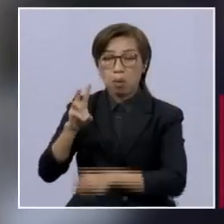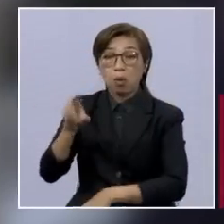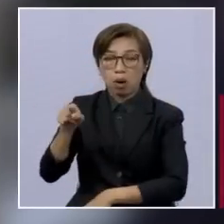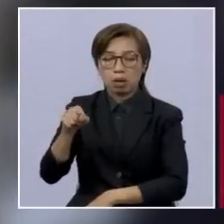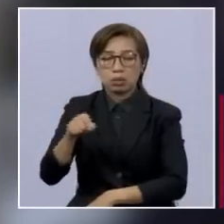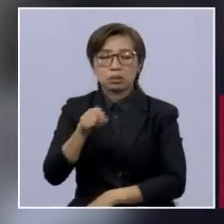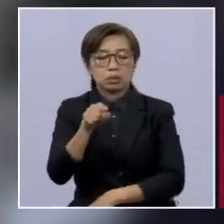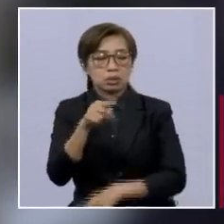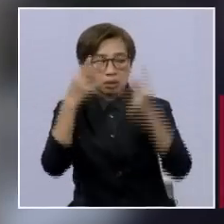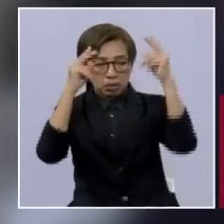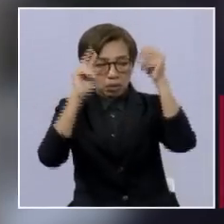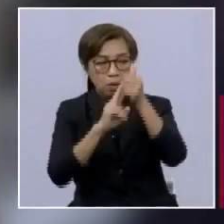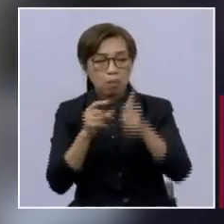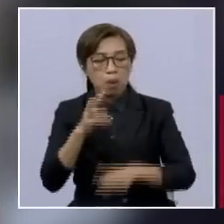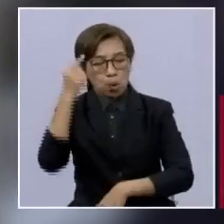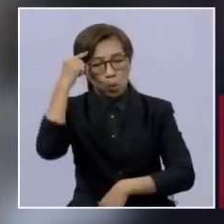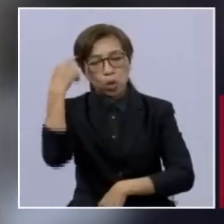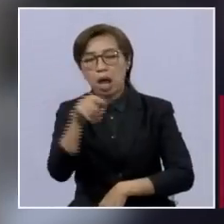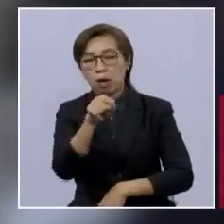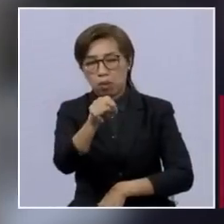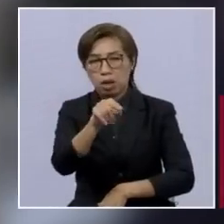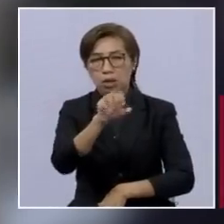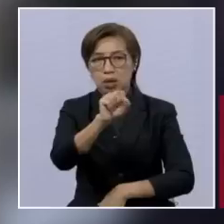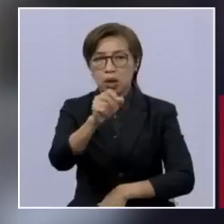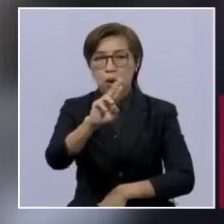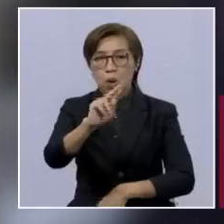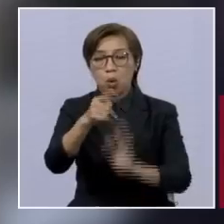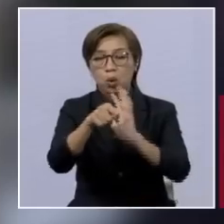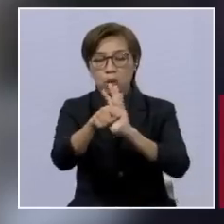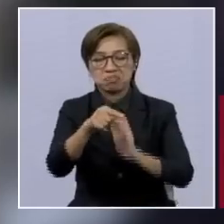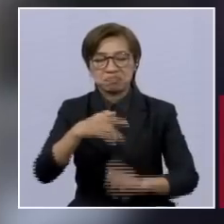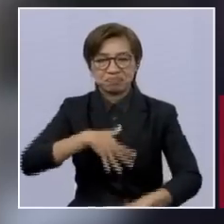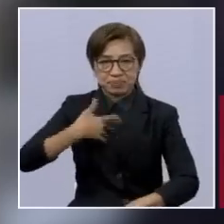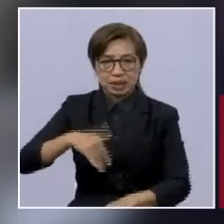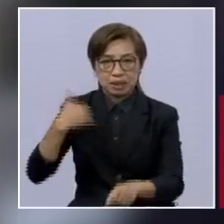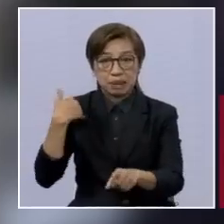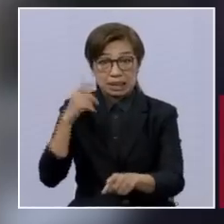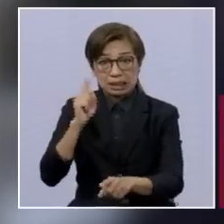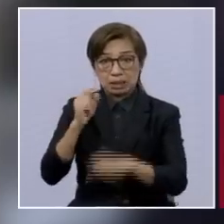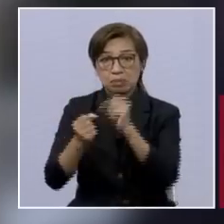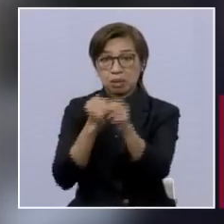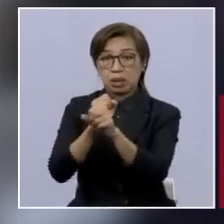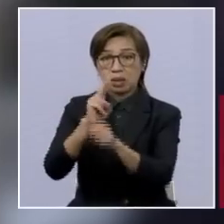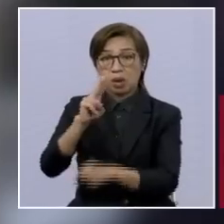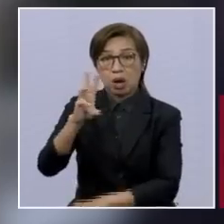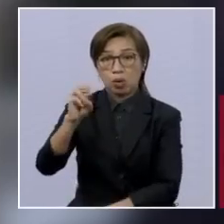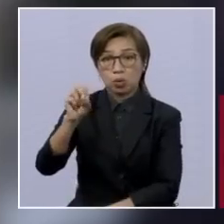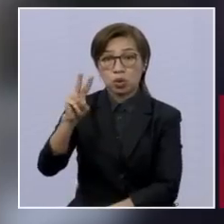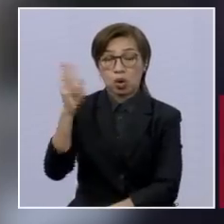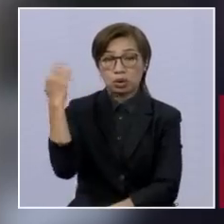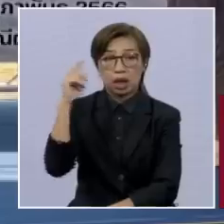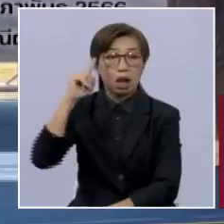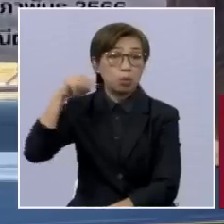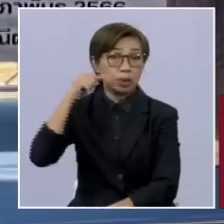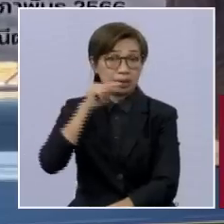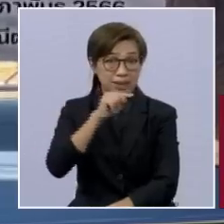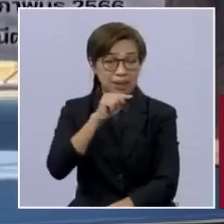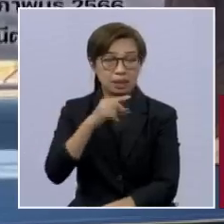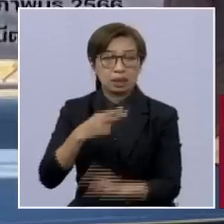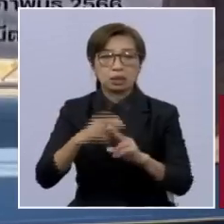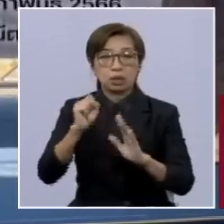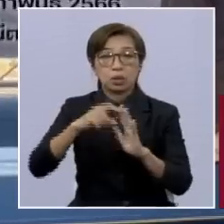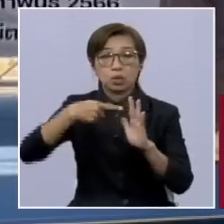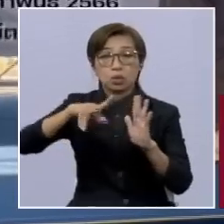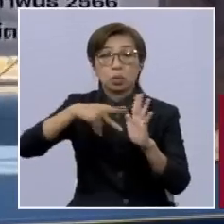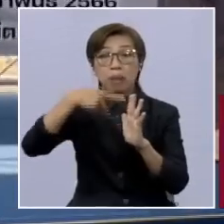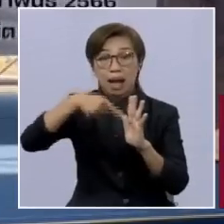คับข้องใจเพียงใดที่ต้องเจอเรื่องแบบนี้นะคะทั้งที่การเลือกตั้งเมื่อปี62ทางเจ๊สุภาพที่ลงในนามภูมิใจไทยก็แพ้คุณร